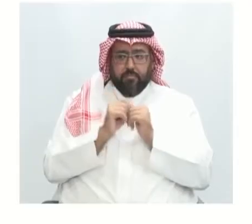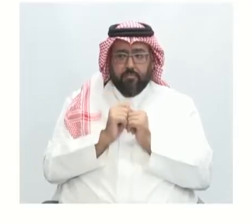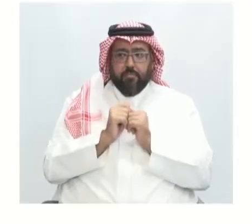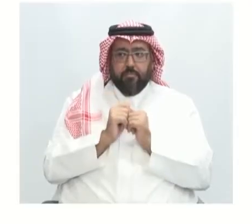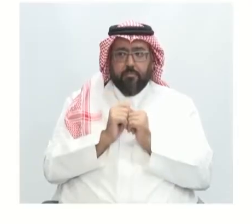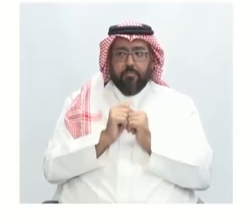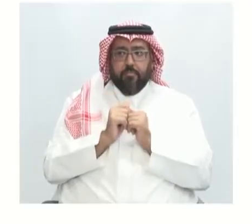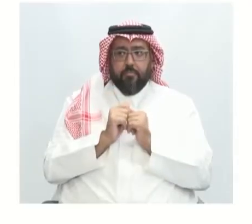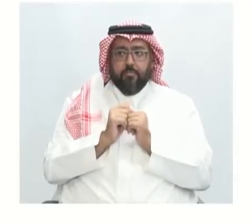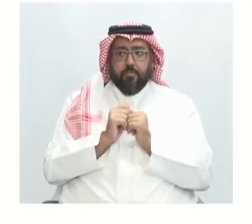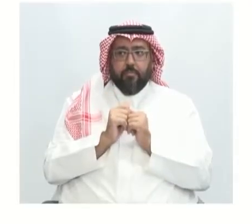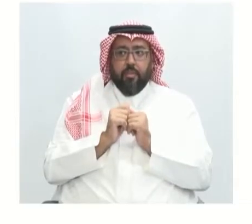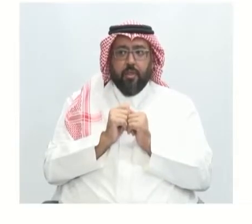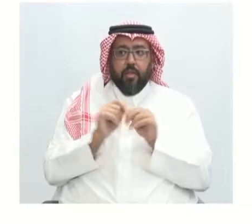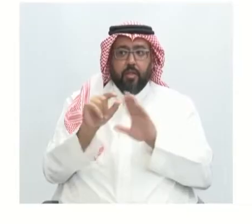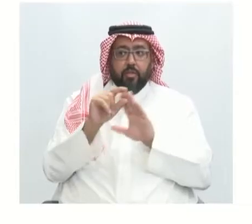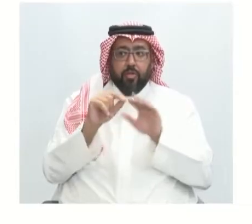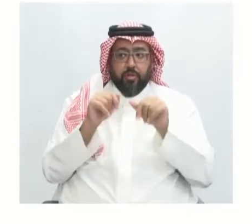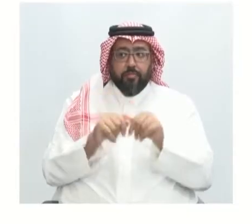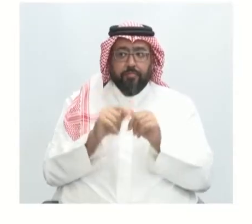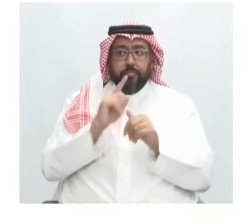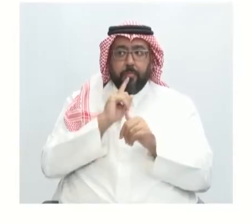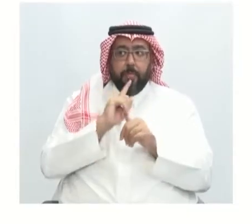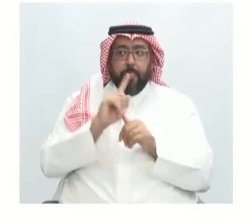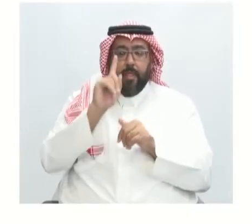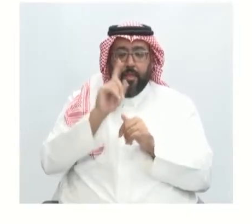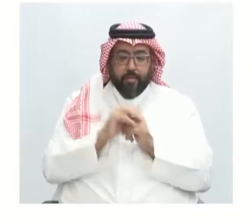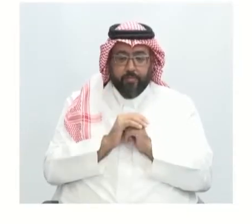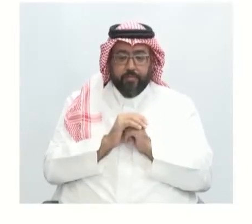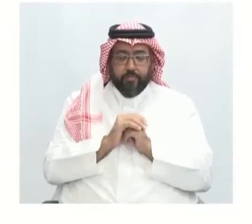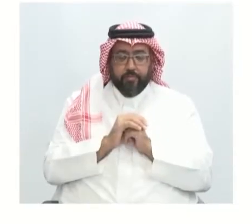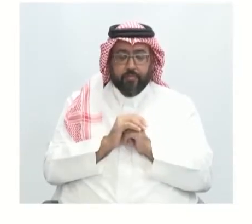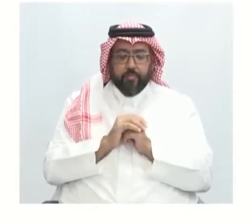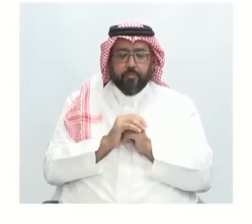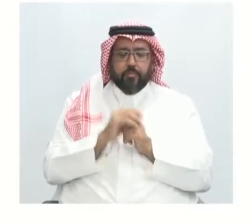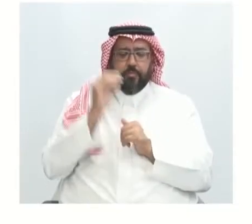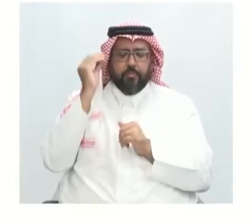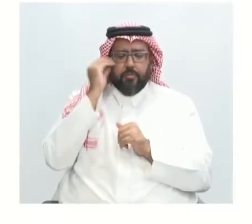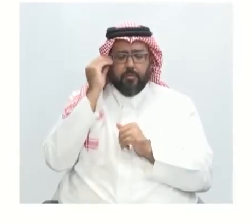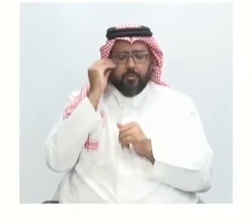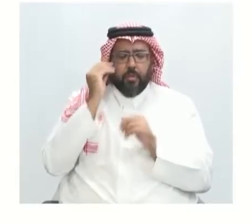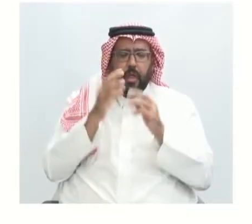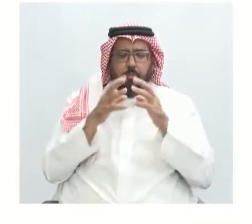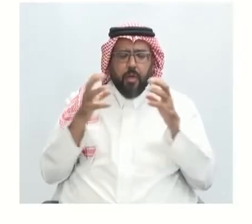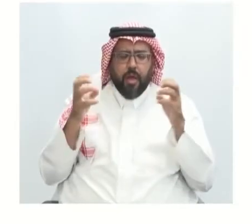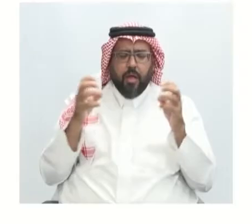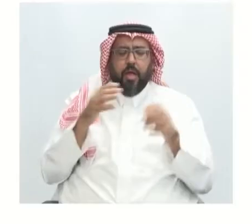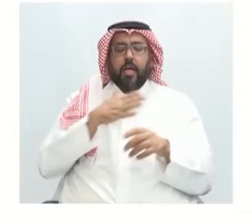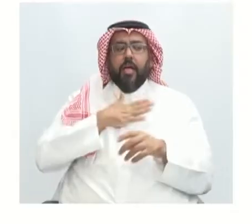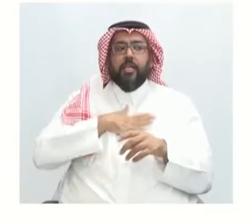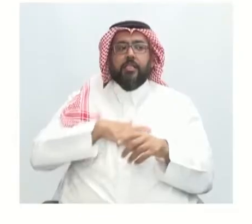وبناتي من اهداف درسنا لهذا اليوم باذن الله سبحانه وتعالى ان نتعرف على معنى الصبر